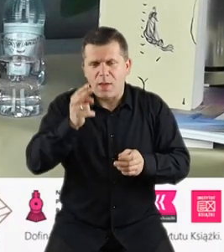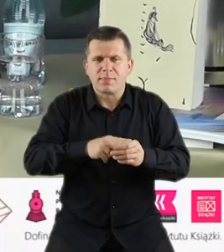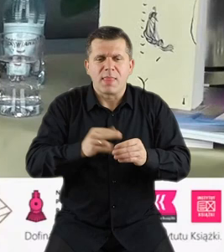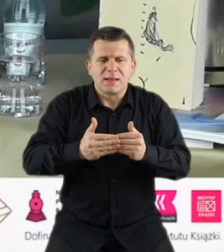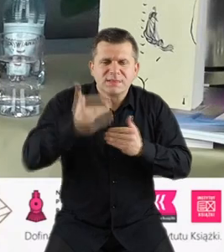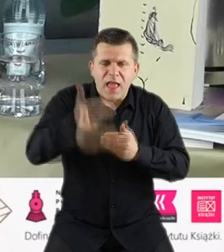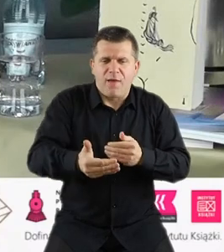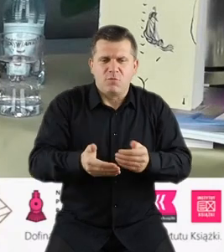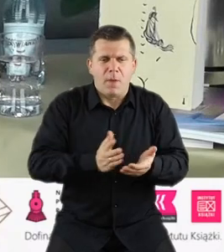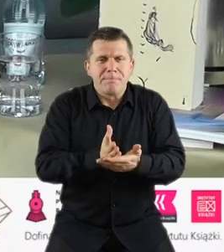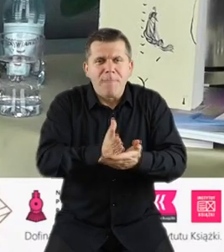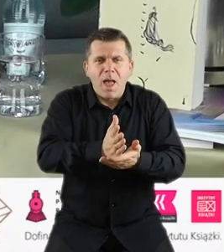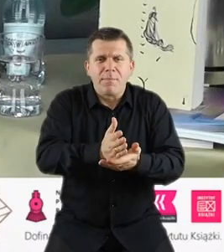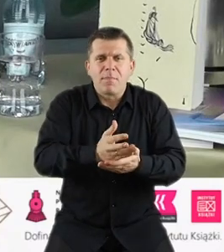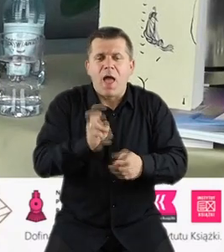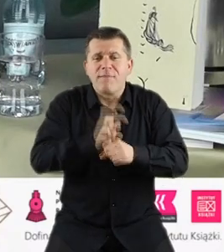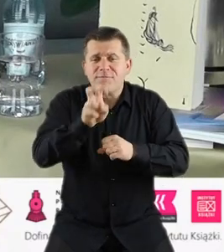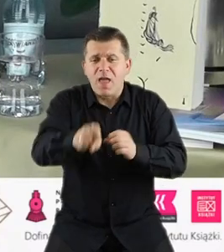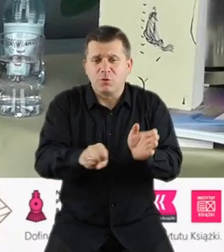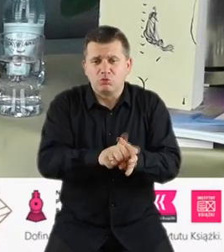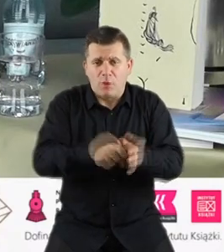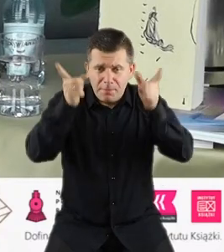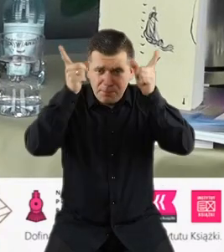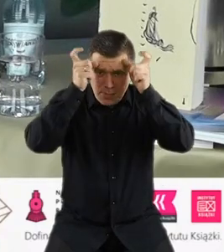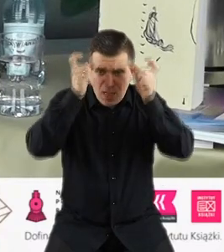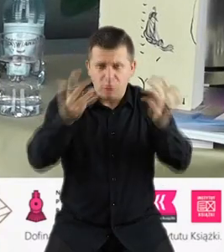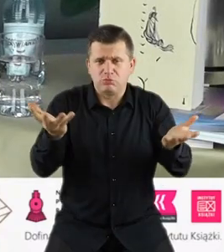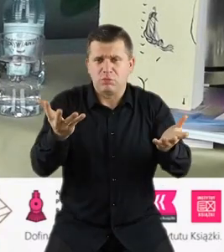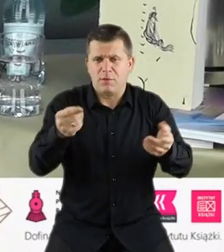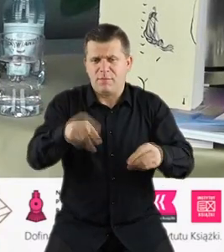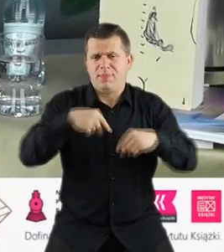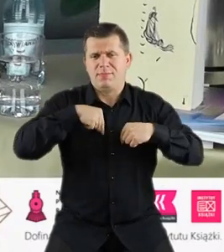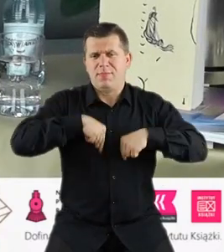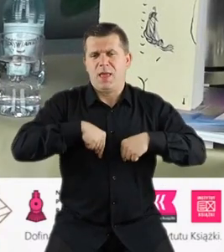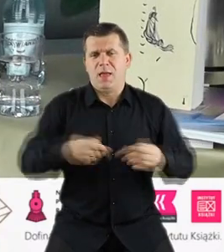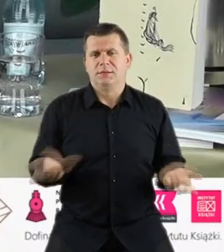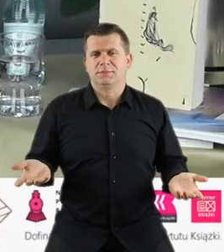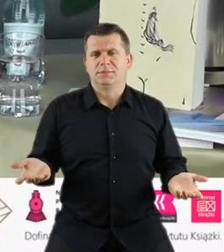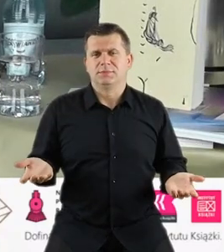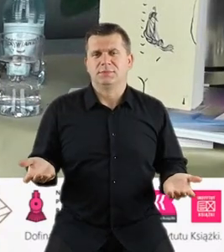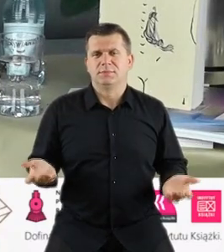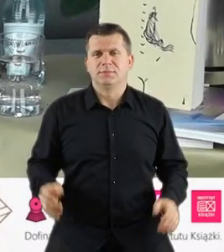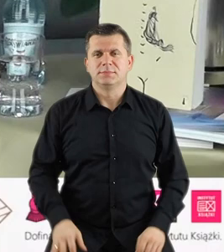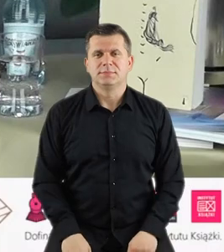na mapie, nie? Ale wejście do piekła jest w nas. Dokładnie.